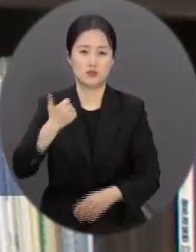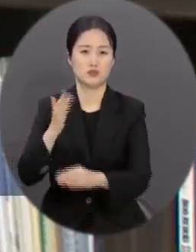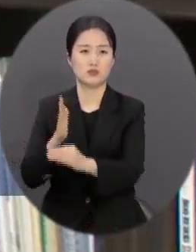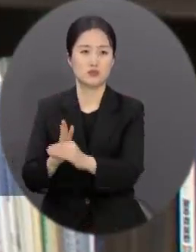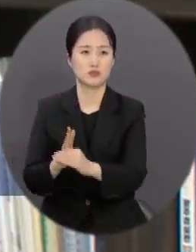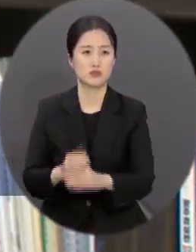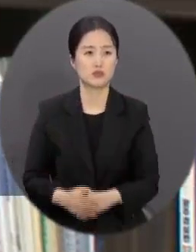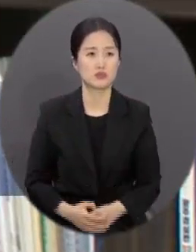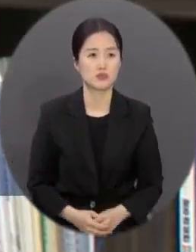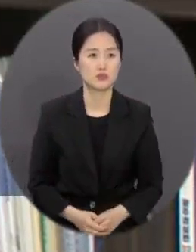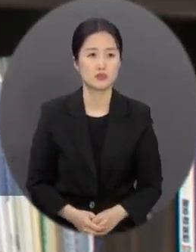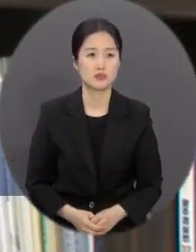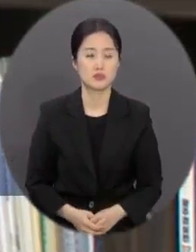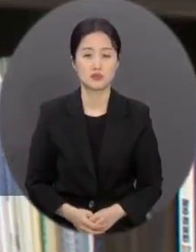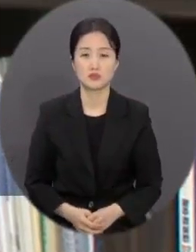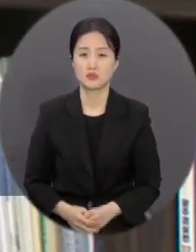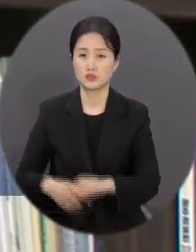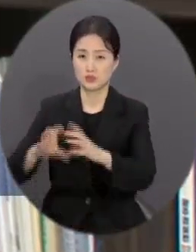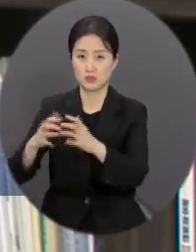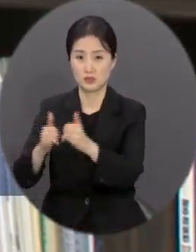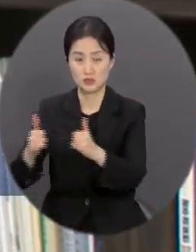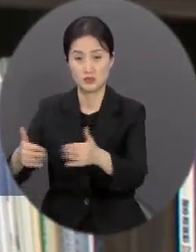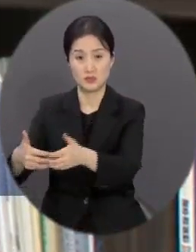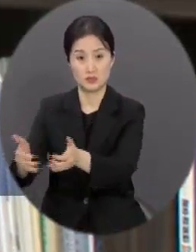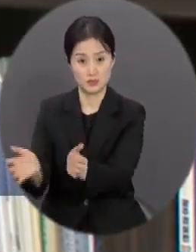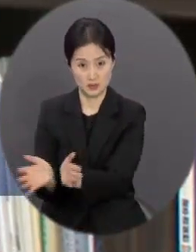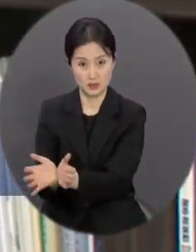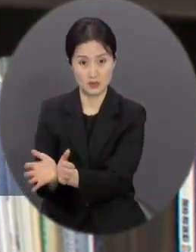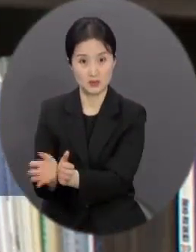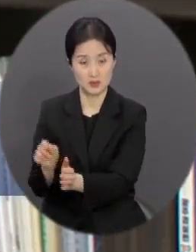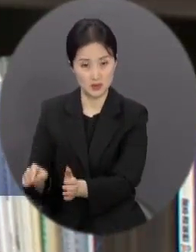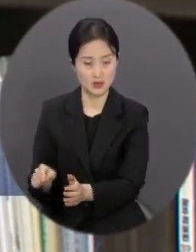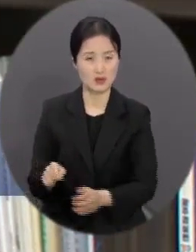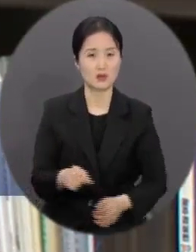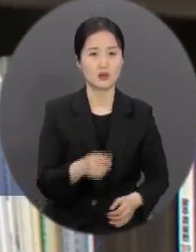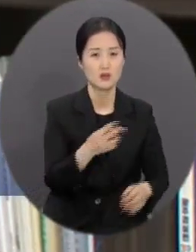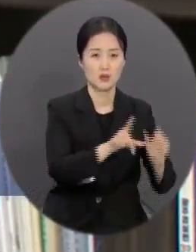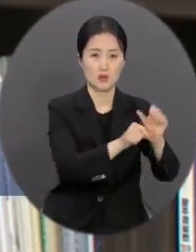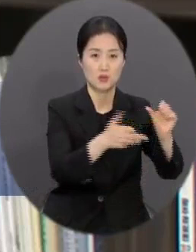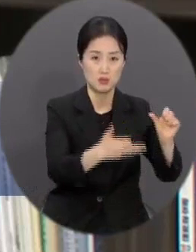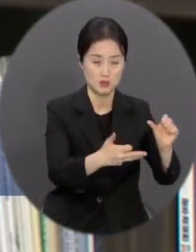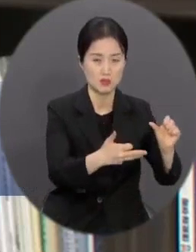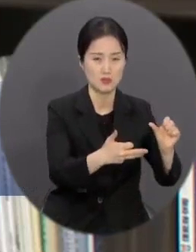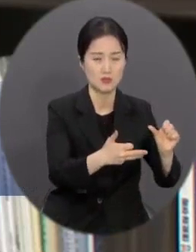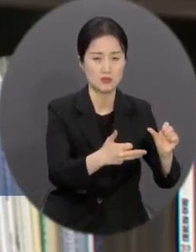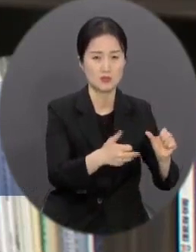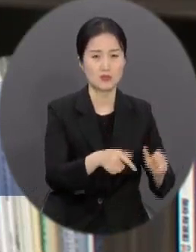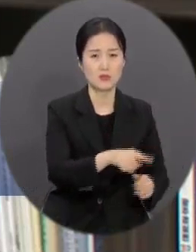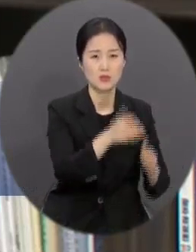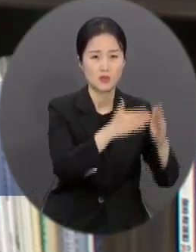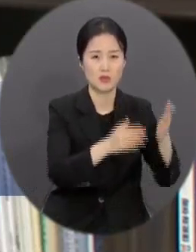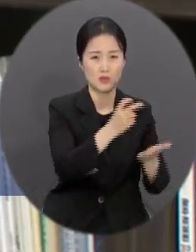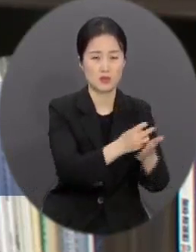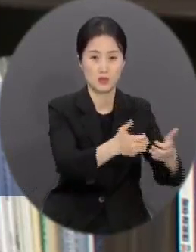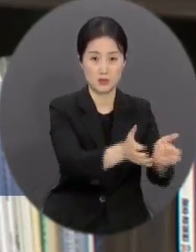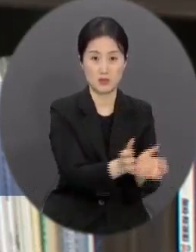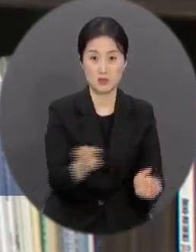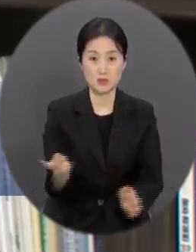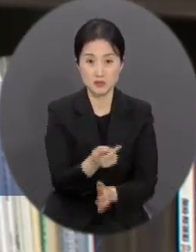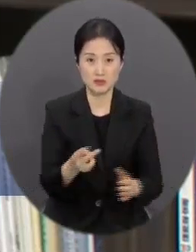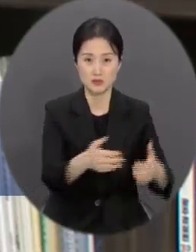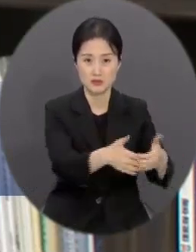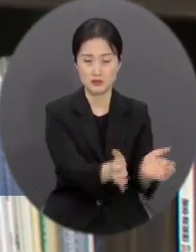이거를 시민단체와 5.18단체 일부 단체들 간의 갈등만으로 바라보는 것에 대해서는 조금